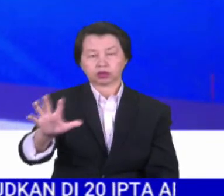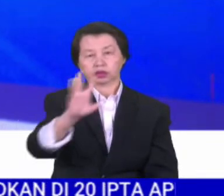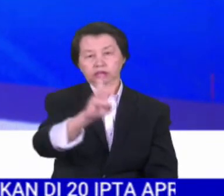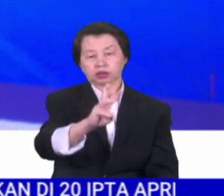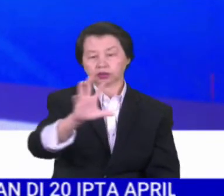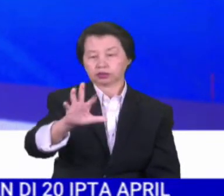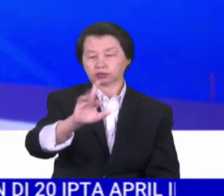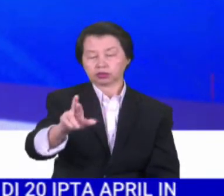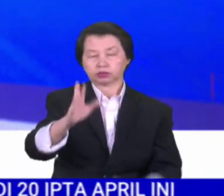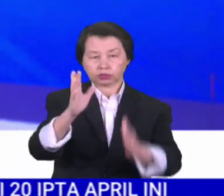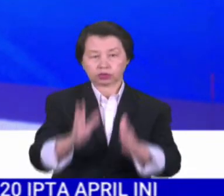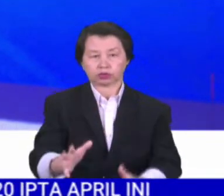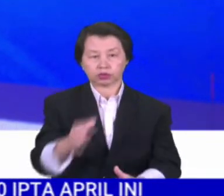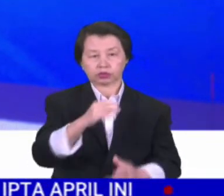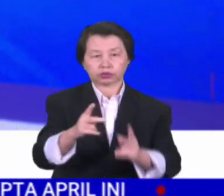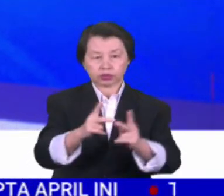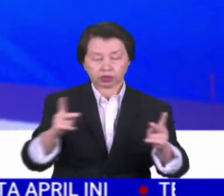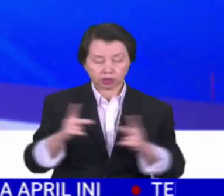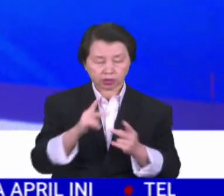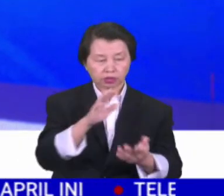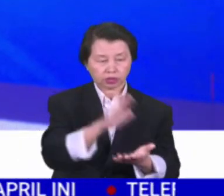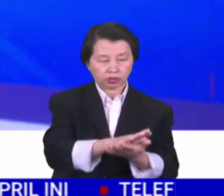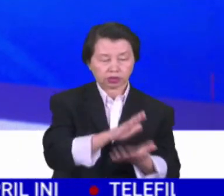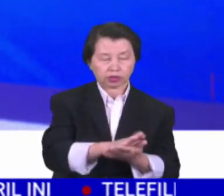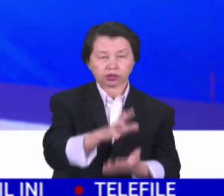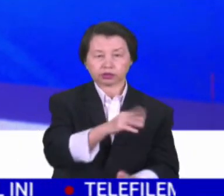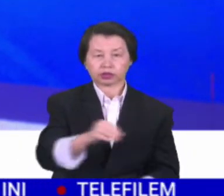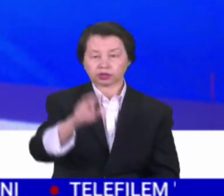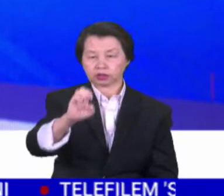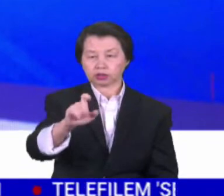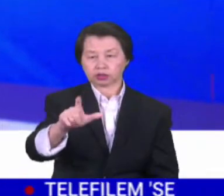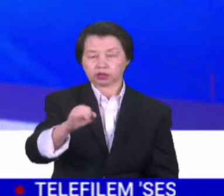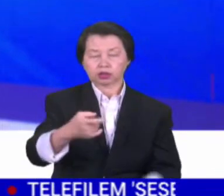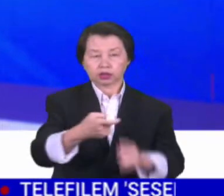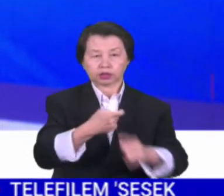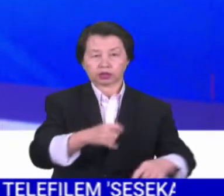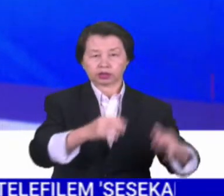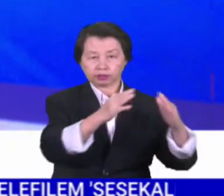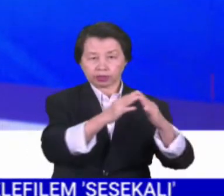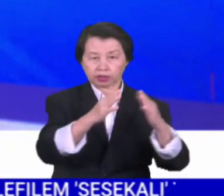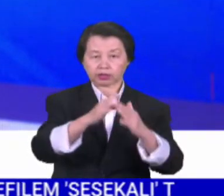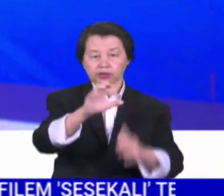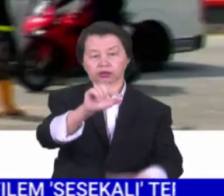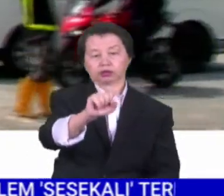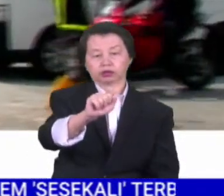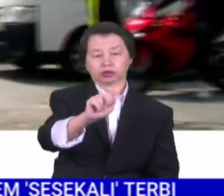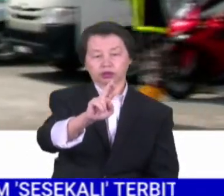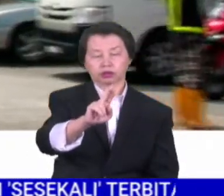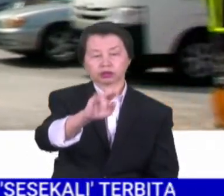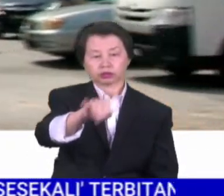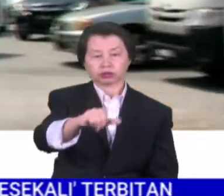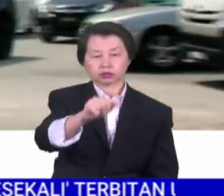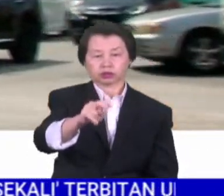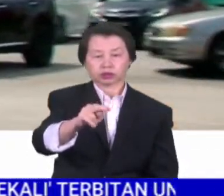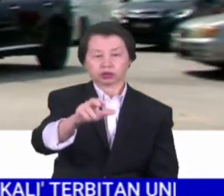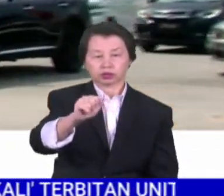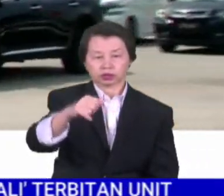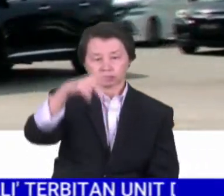berkenaan serta pengguna SKVE dan elit dari arah Bandar Saujana Putra.